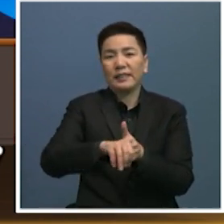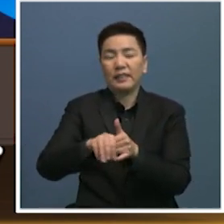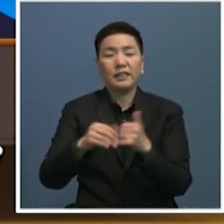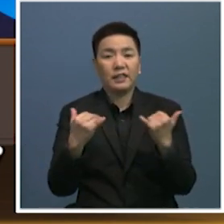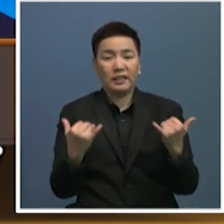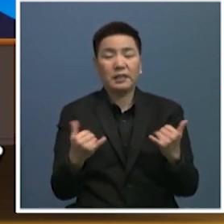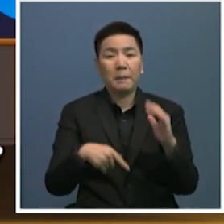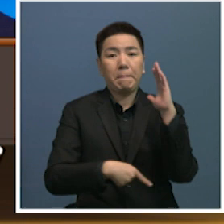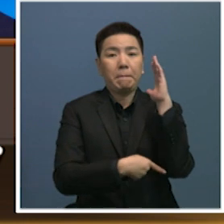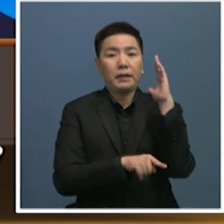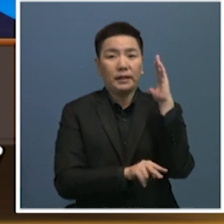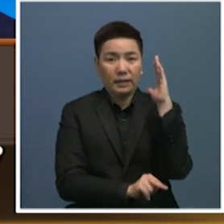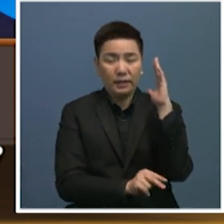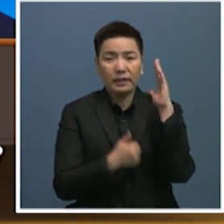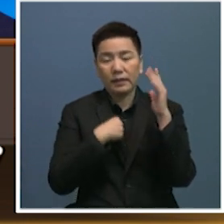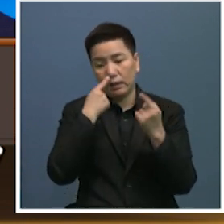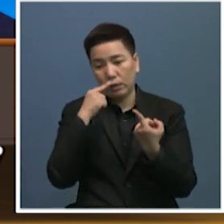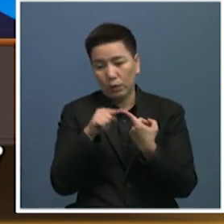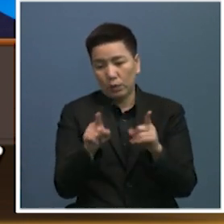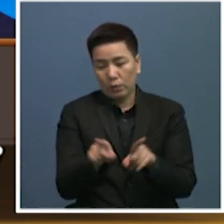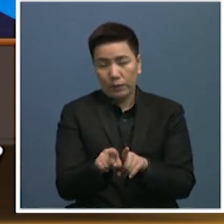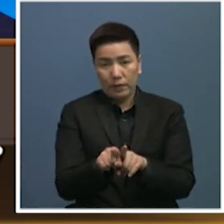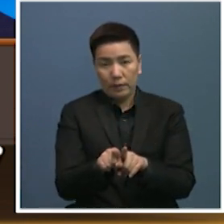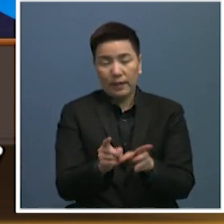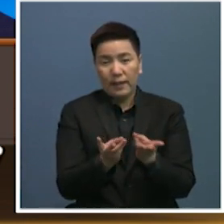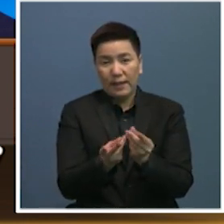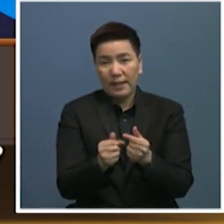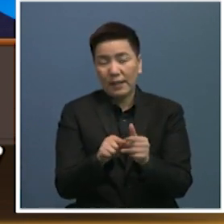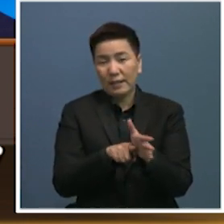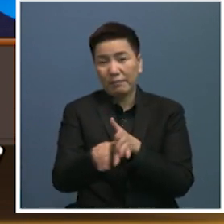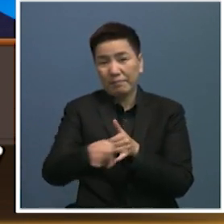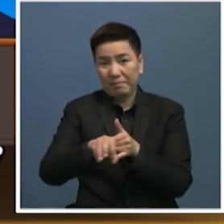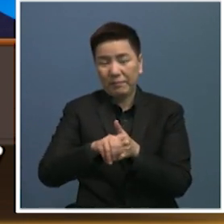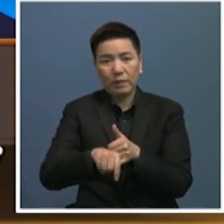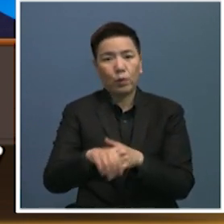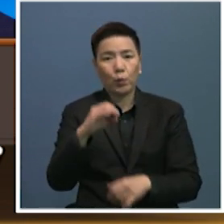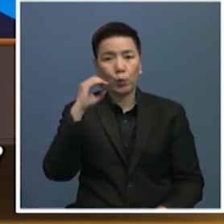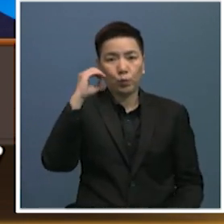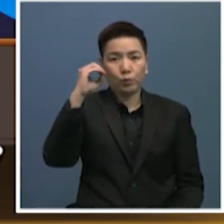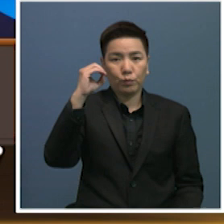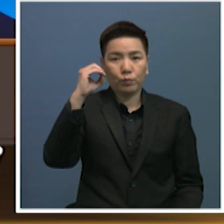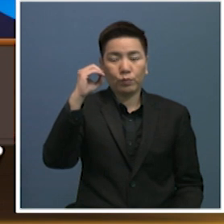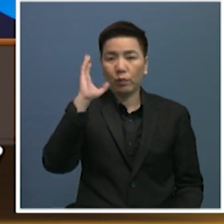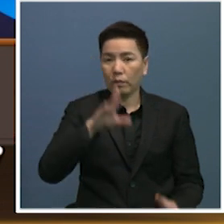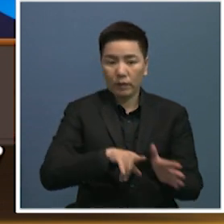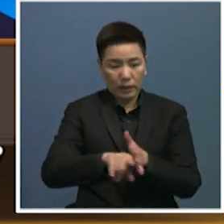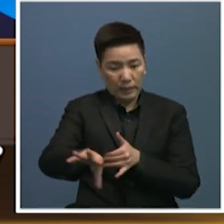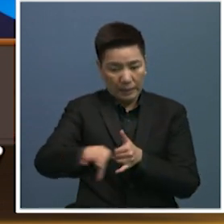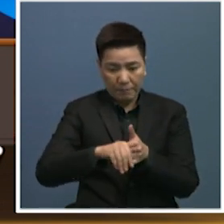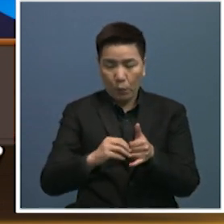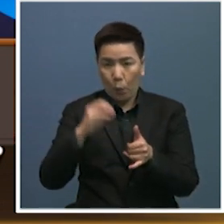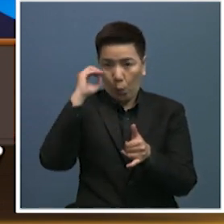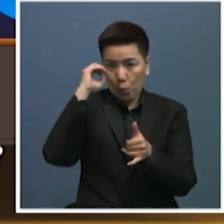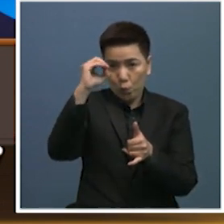วันนี้ต้องปัตตานีเองเนี่ยยังรักโป้ขา Rตัวเลขของความเป็นศูนย์ที่ไม่มีผู้ที่ติดเชื้อ